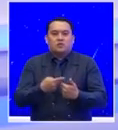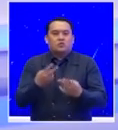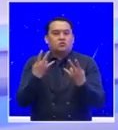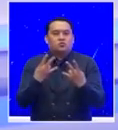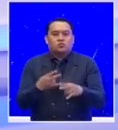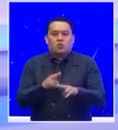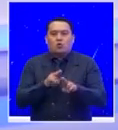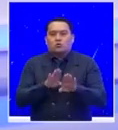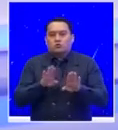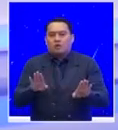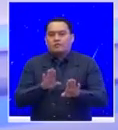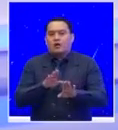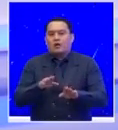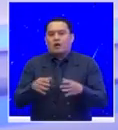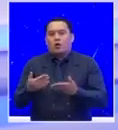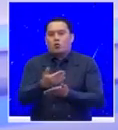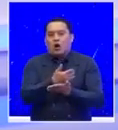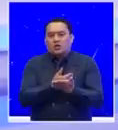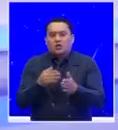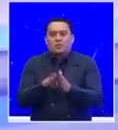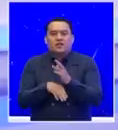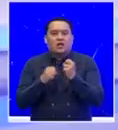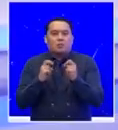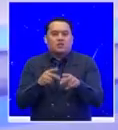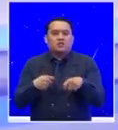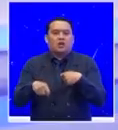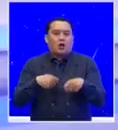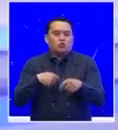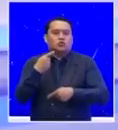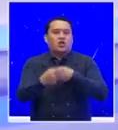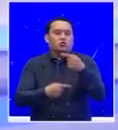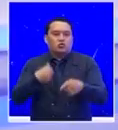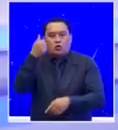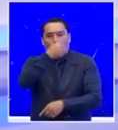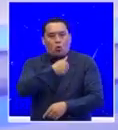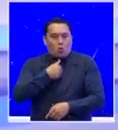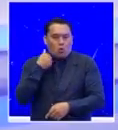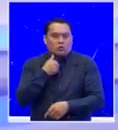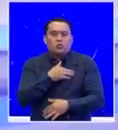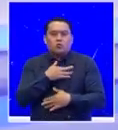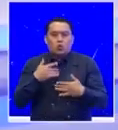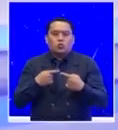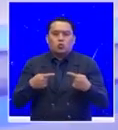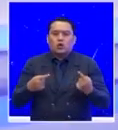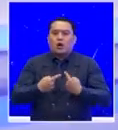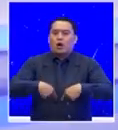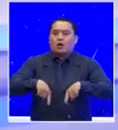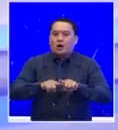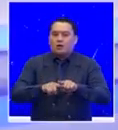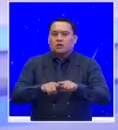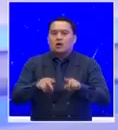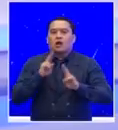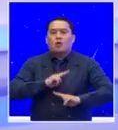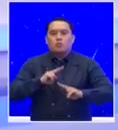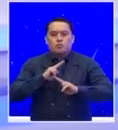новых урожаев и обеспечения продовольственной безопасности населения на будущий год. И в отличие от многих других организаций,